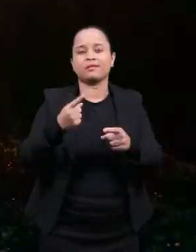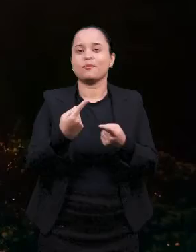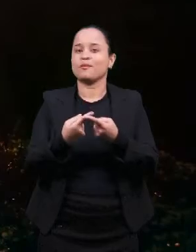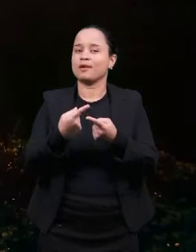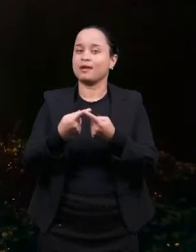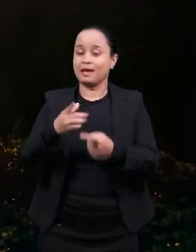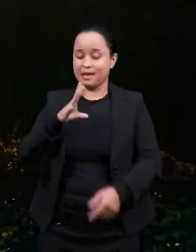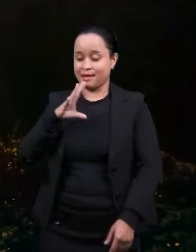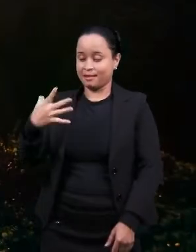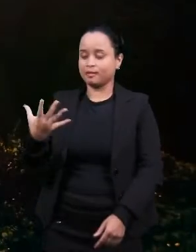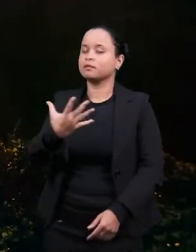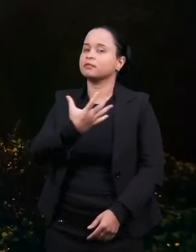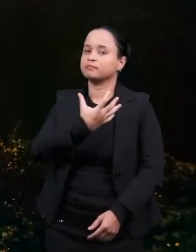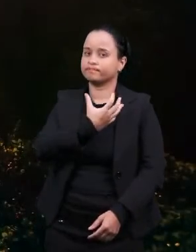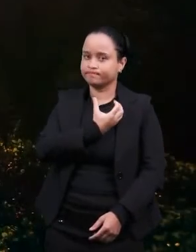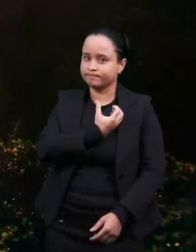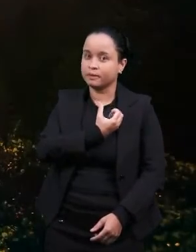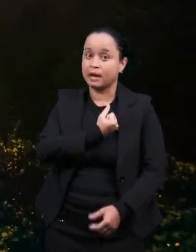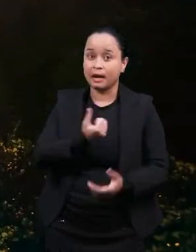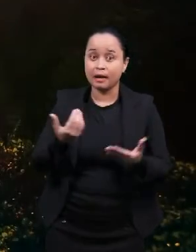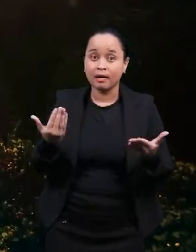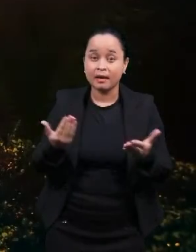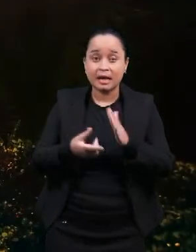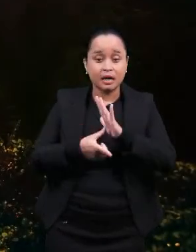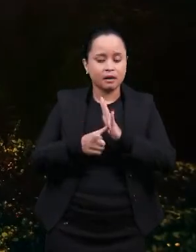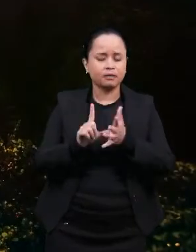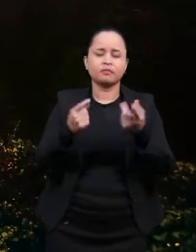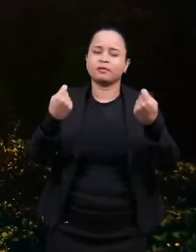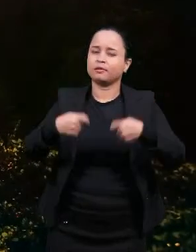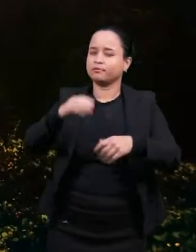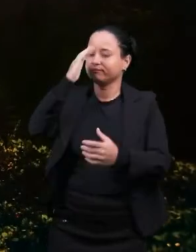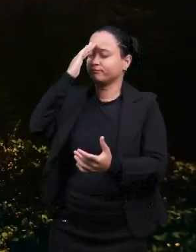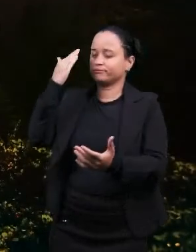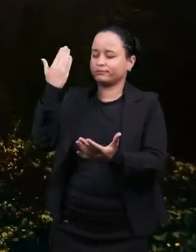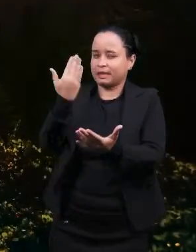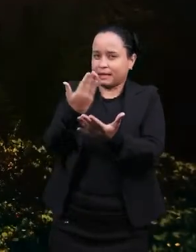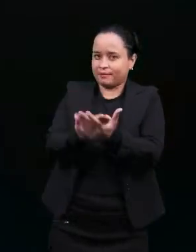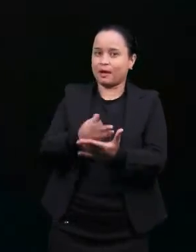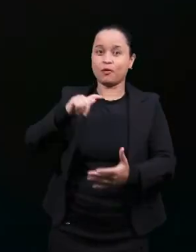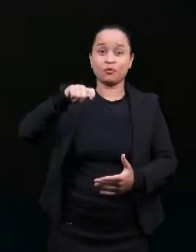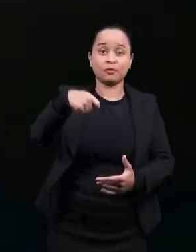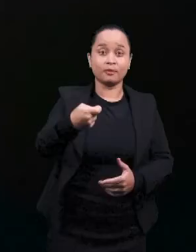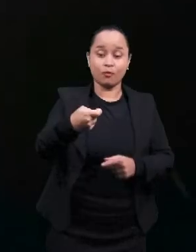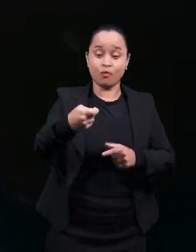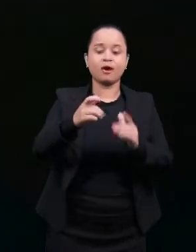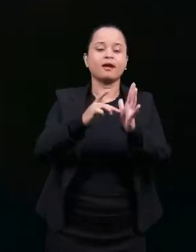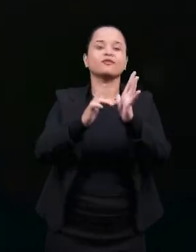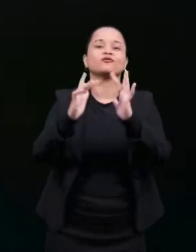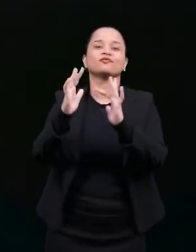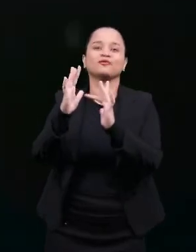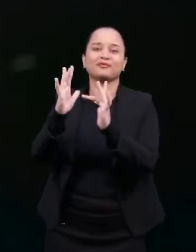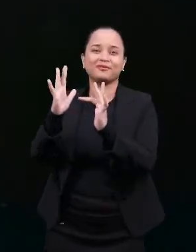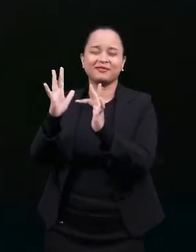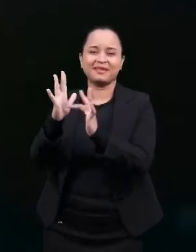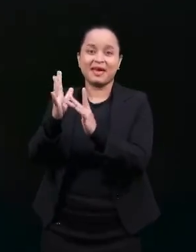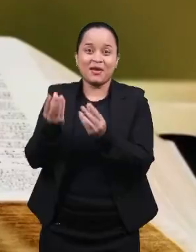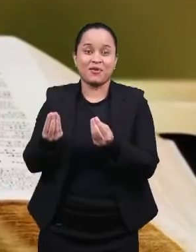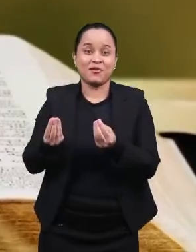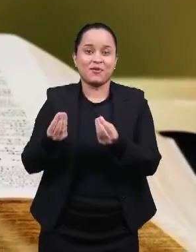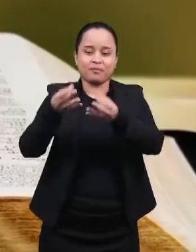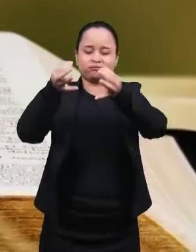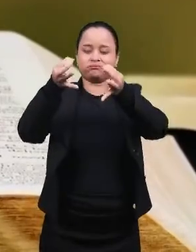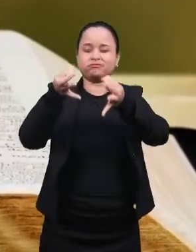исцеление. Достаточно верить в имя Иисуса, и Он даст тебе